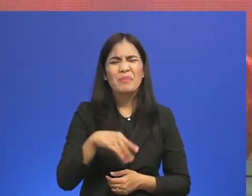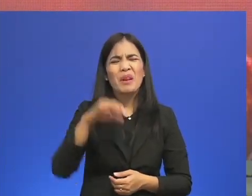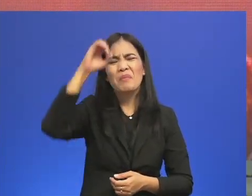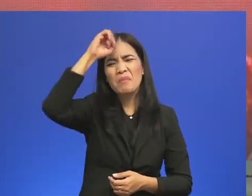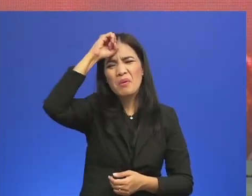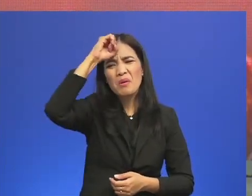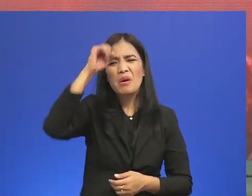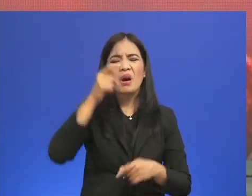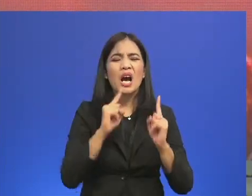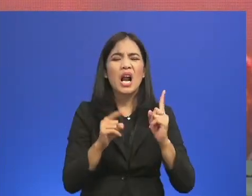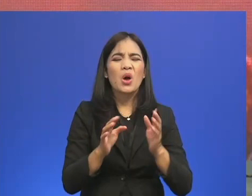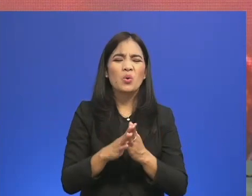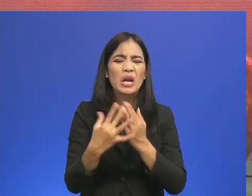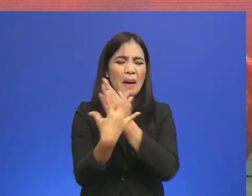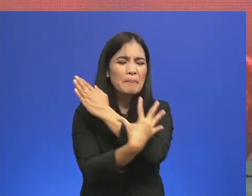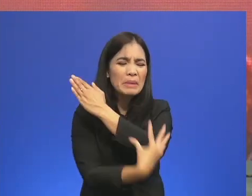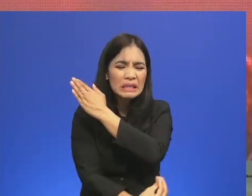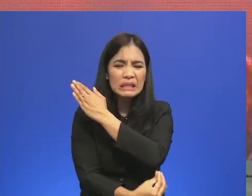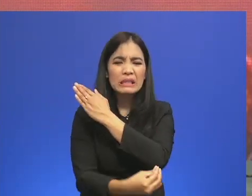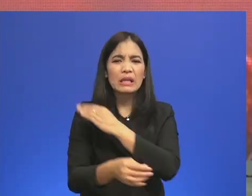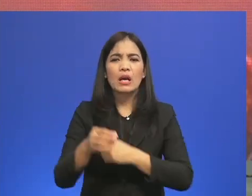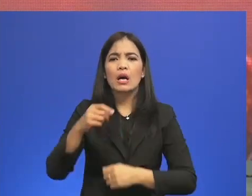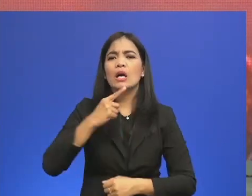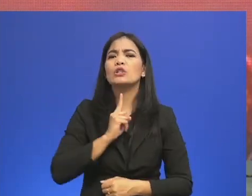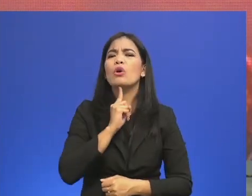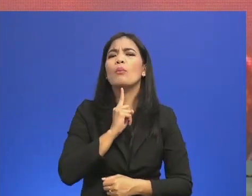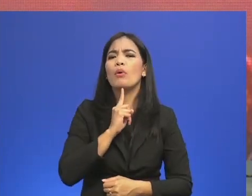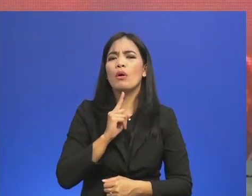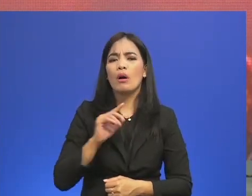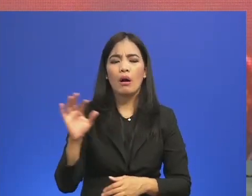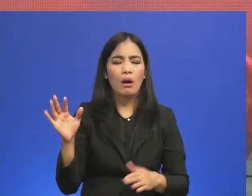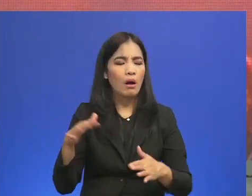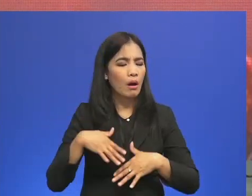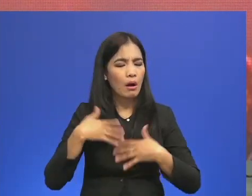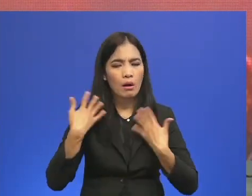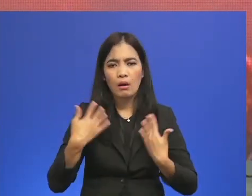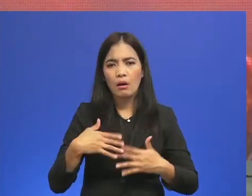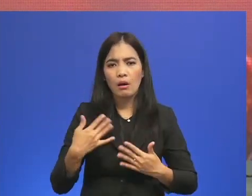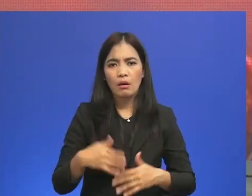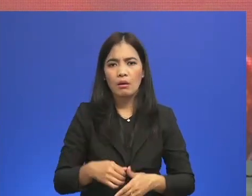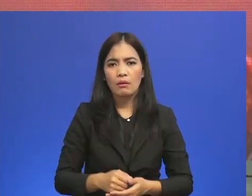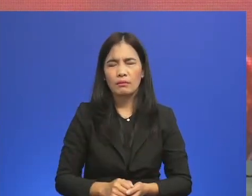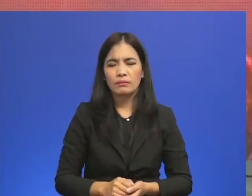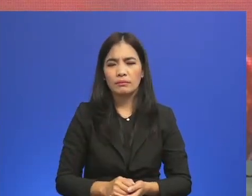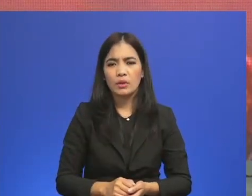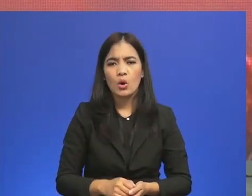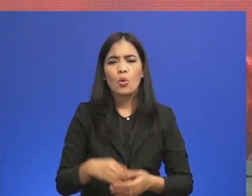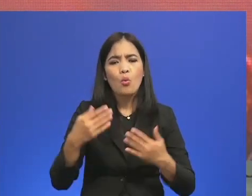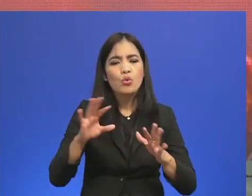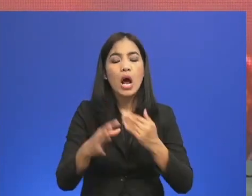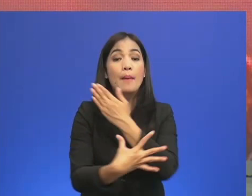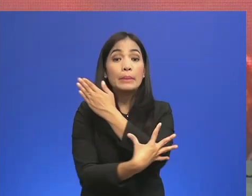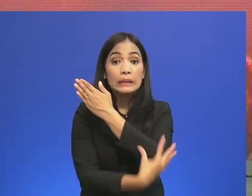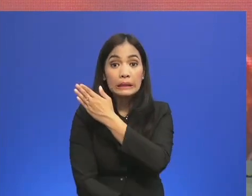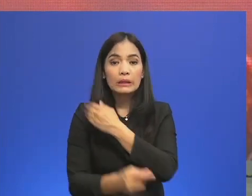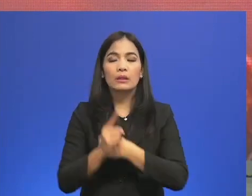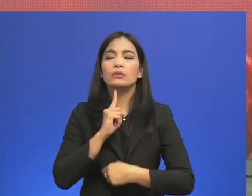ada wanita sudah miskin sombong. Wis ngotok banget is. Sudah miskin